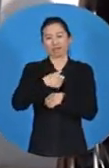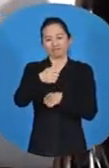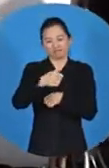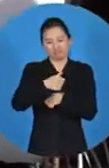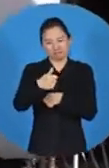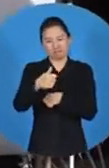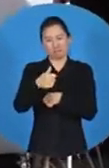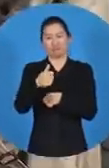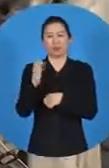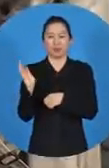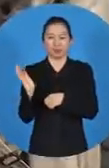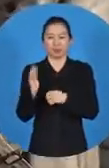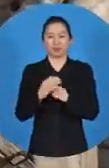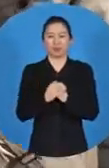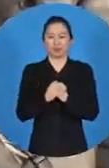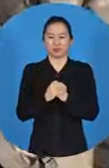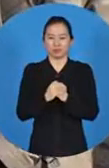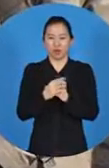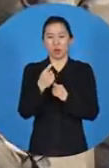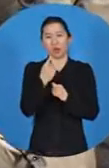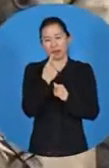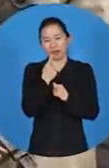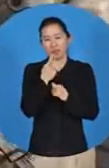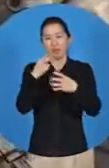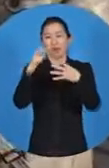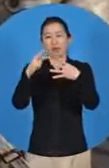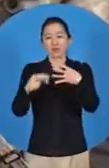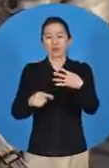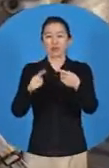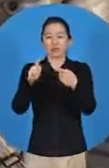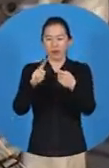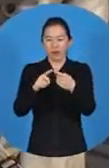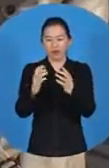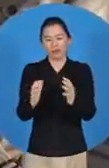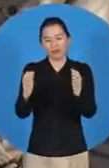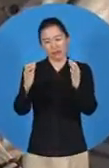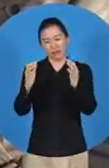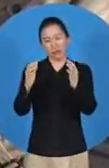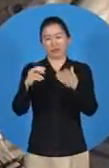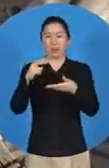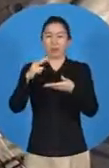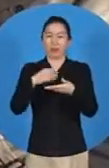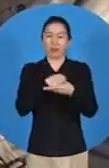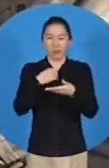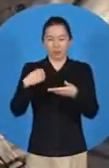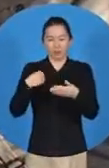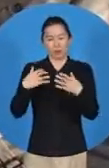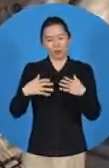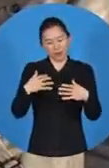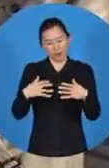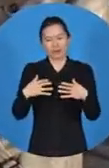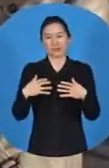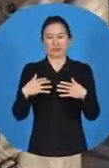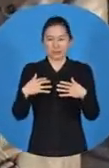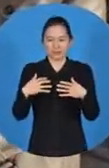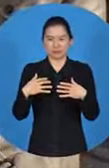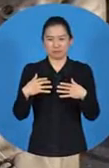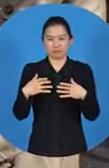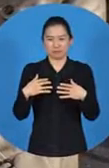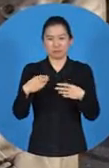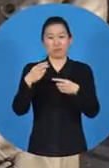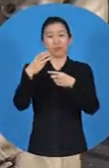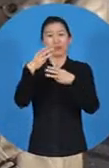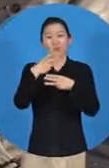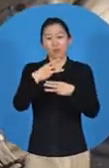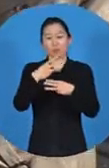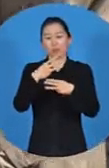ました。 やっぱり私はその季節感、今の野菜を食べる、旬の野菜を食べれるとか、特に昨日と